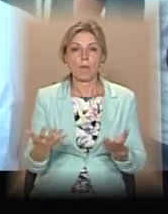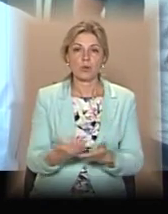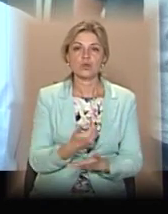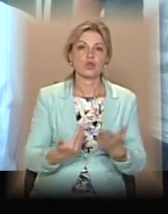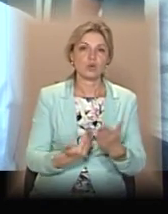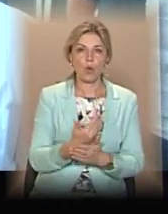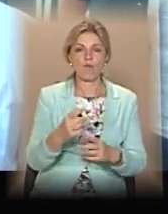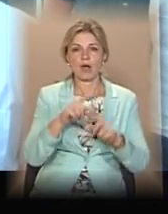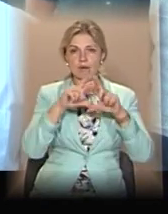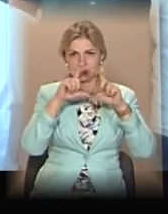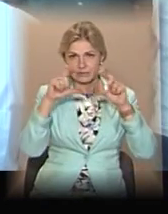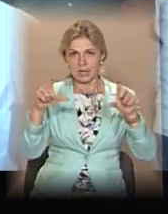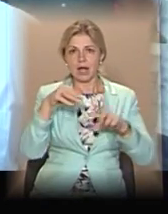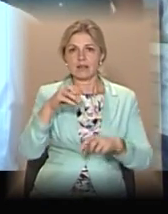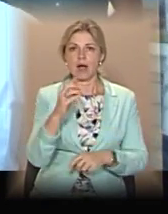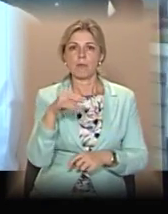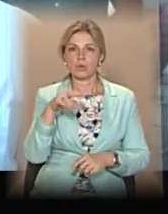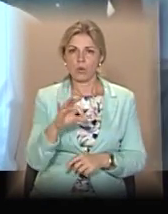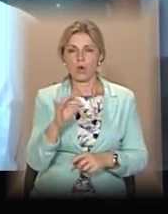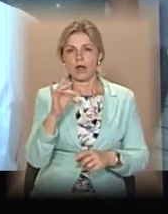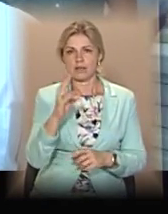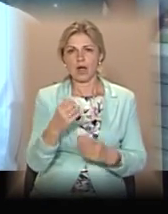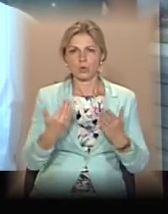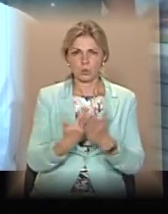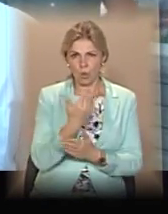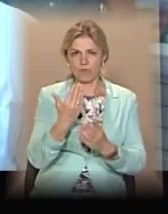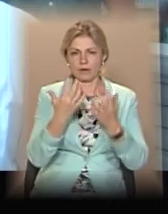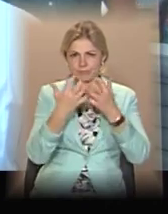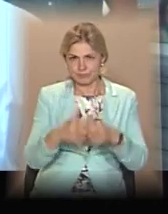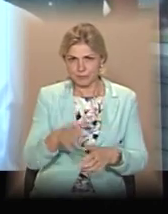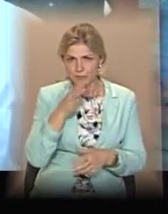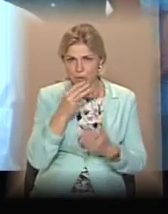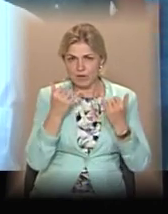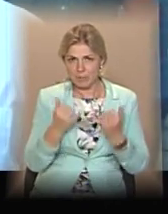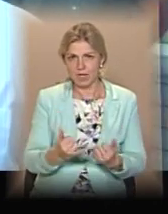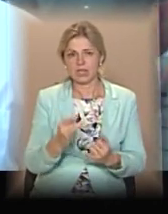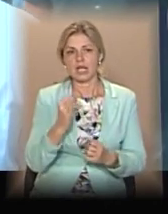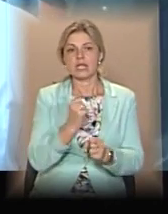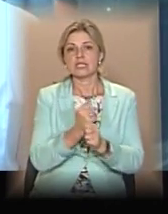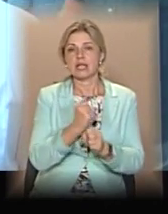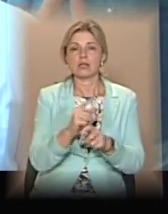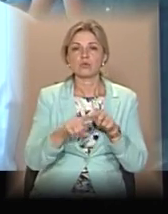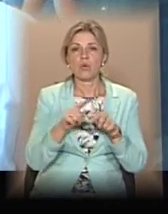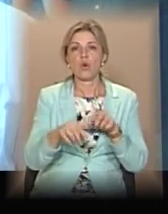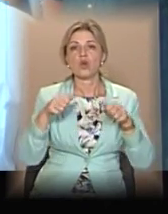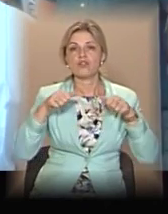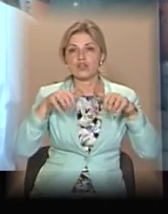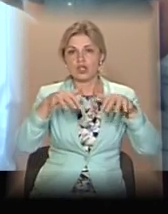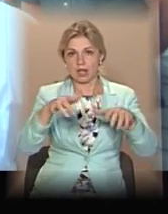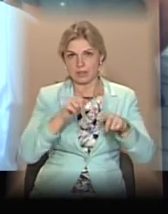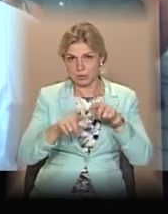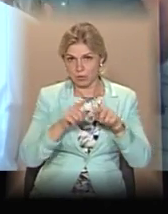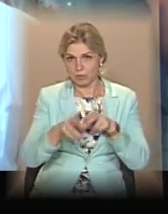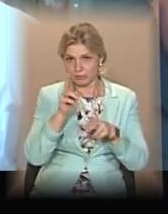табло на светодиодной основе. Здесь практически смонтировано уже освещение, остается только